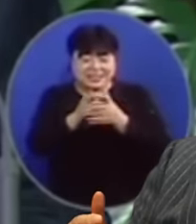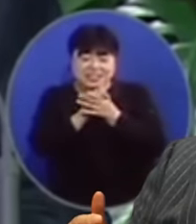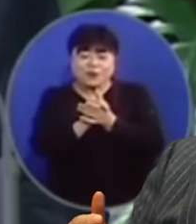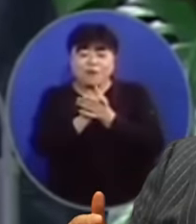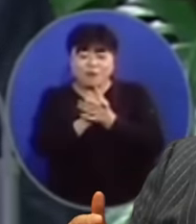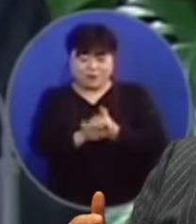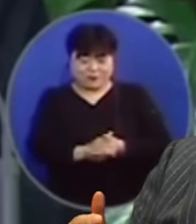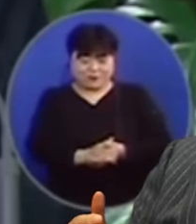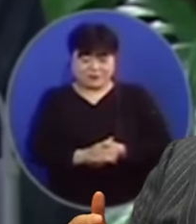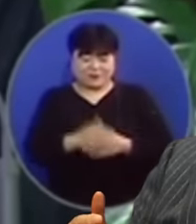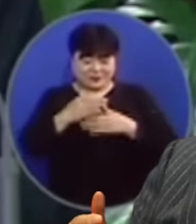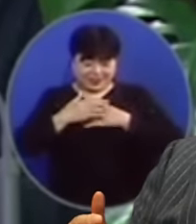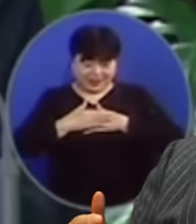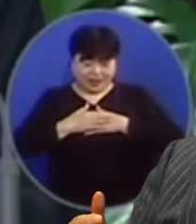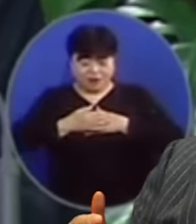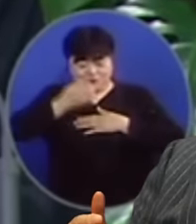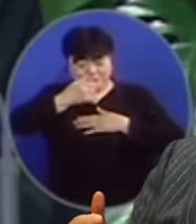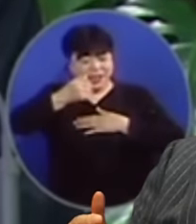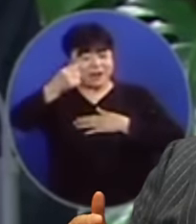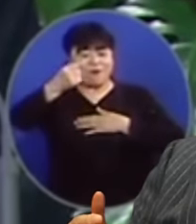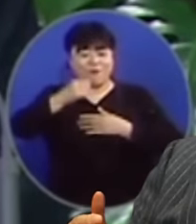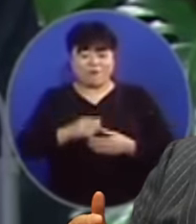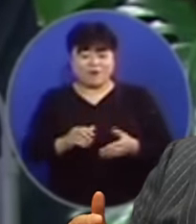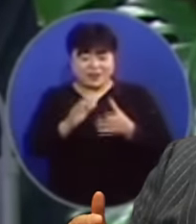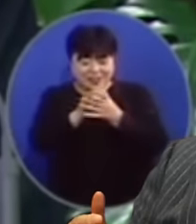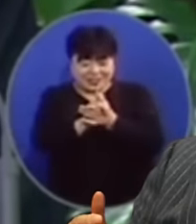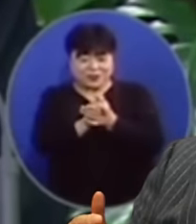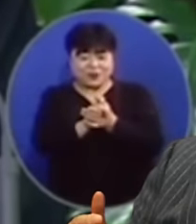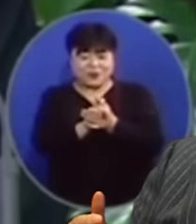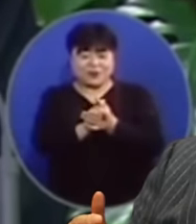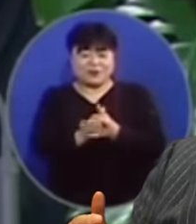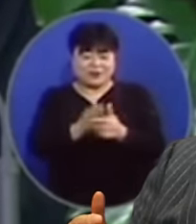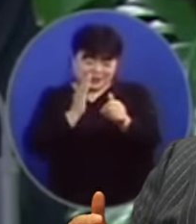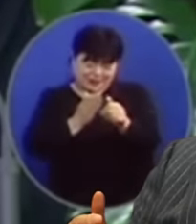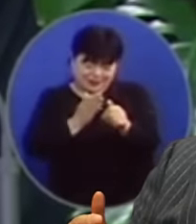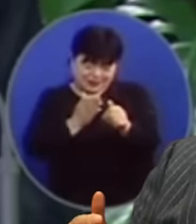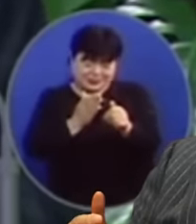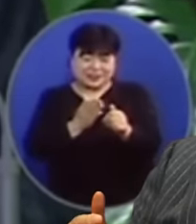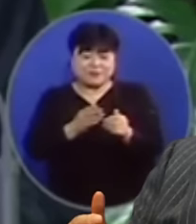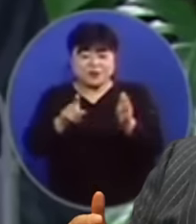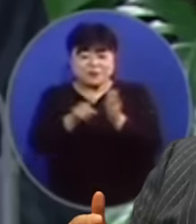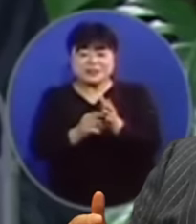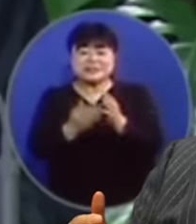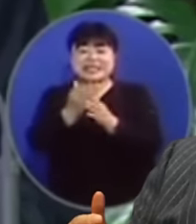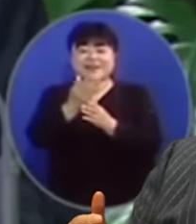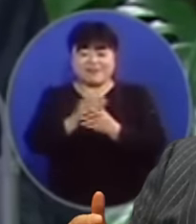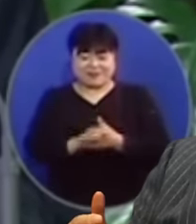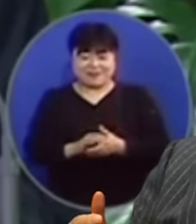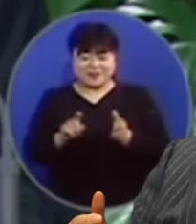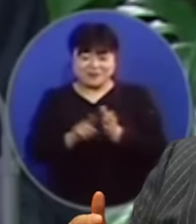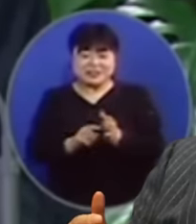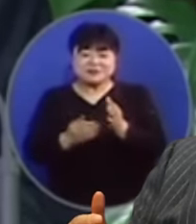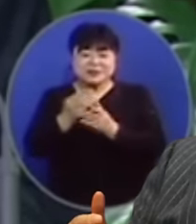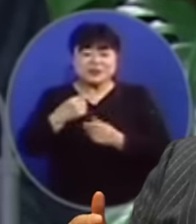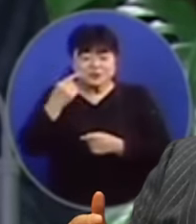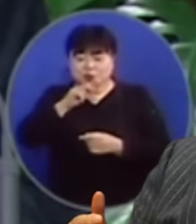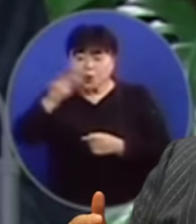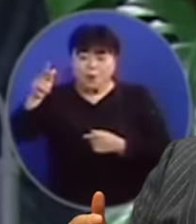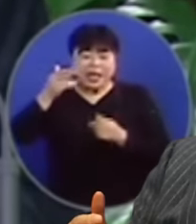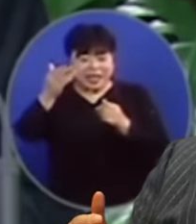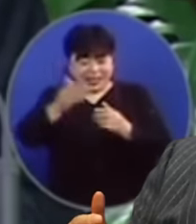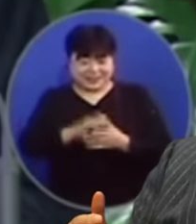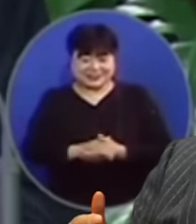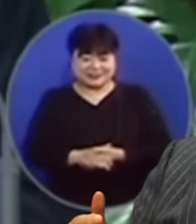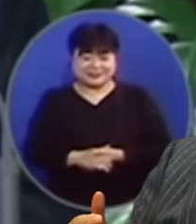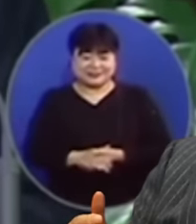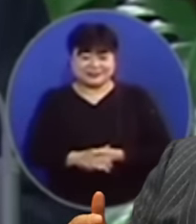것입니다. 내가 꿈을 갖고 기도를 간절히 하면은 믿음이 생기고 그 다음 믿음이 생기면 입술로 고백을 하기 시작하는